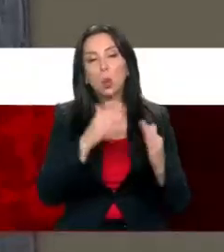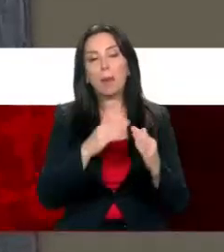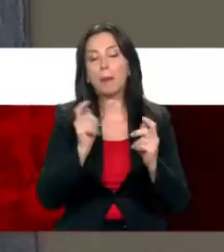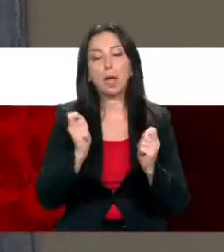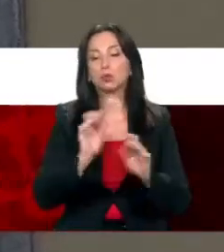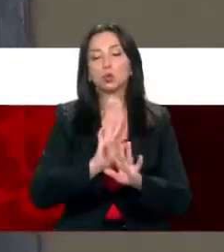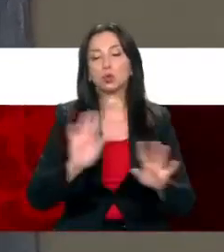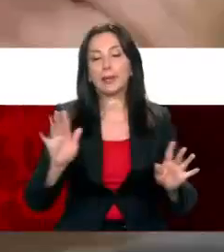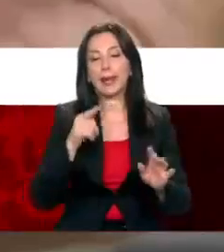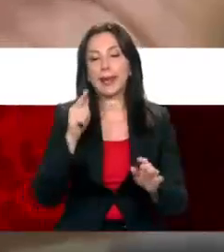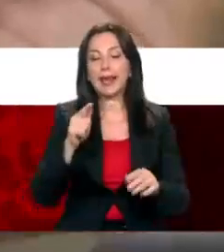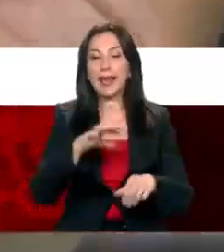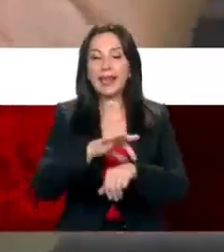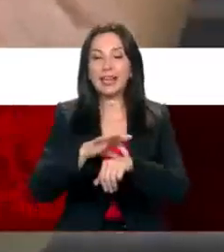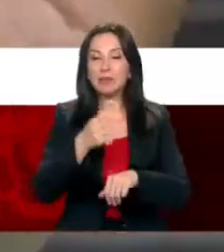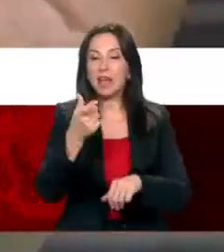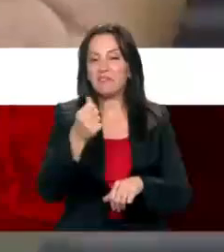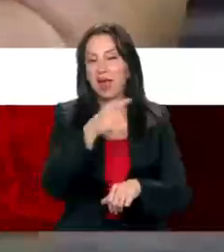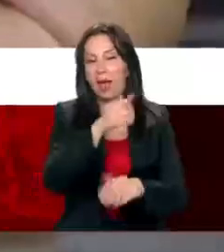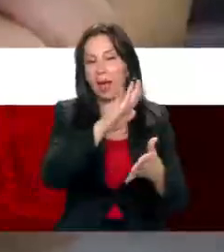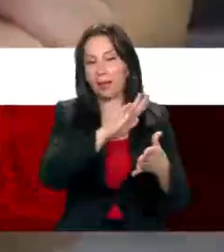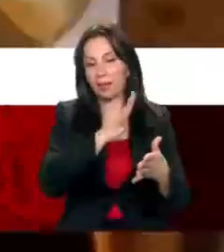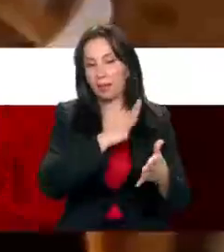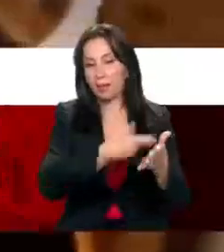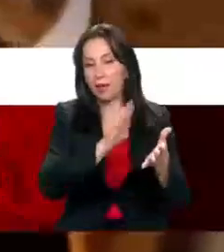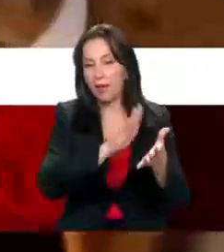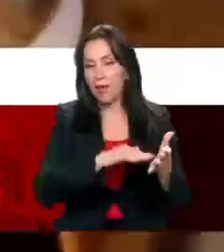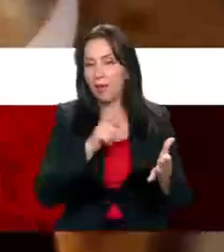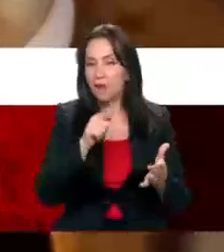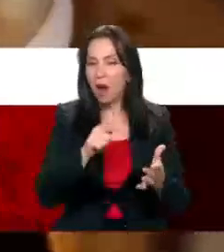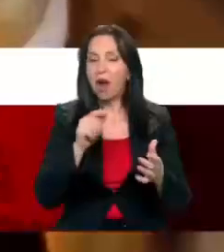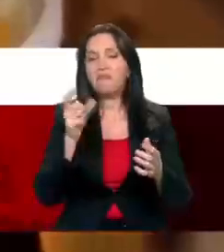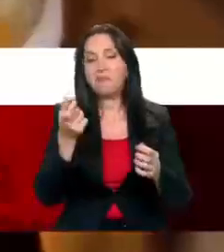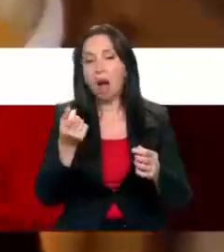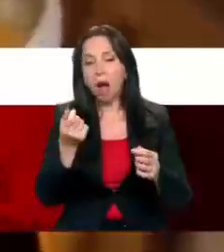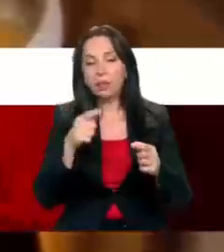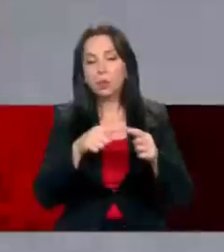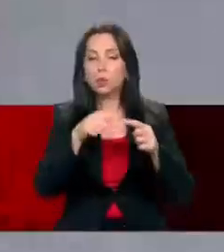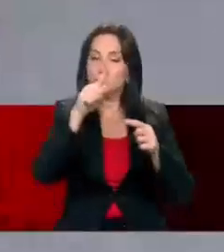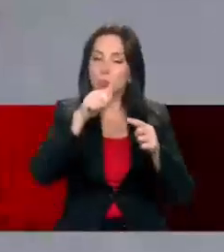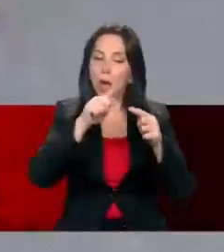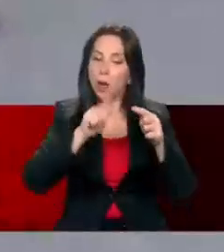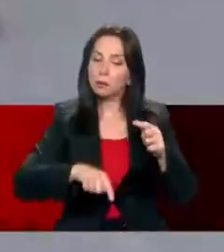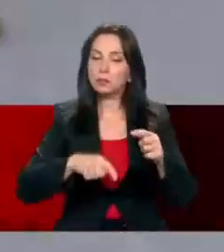Kuyumcular Odası'nın referans fiyat sunduğunu, altında da üstünde de satış yapabileceğini açıkladı.